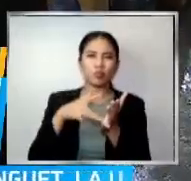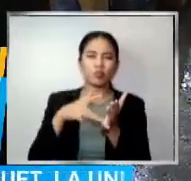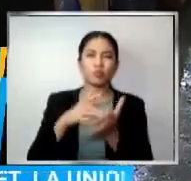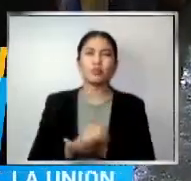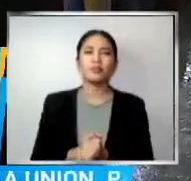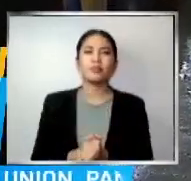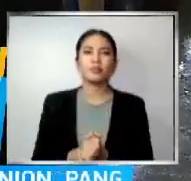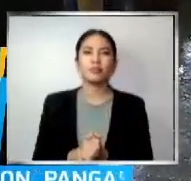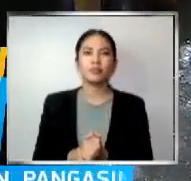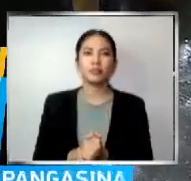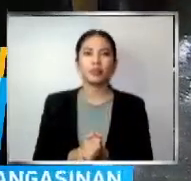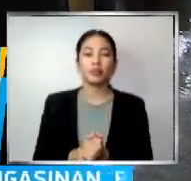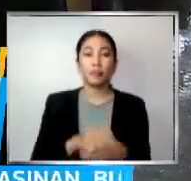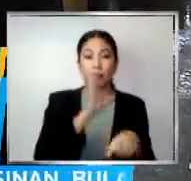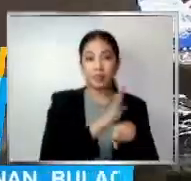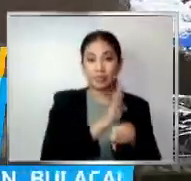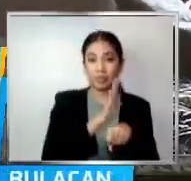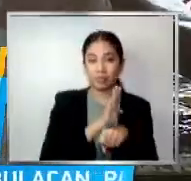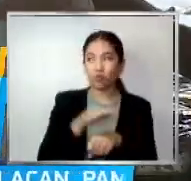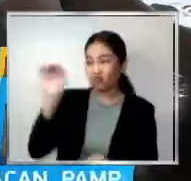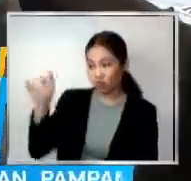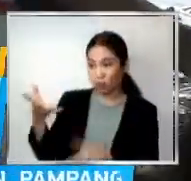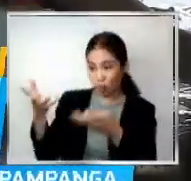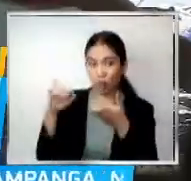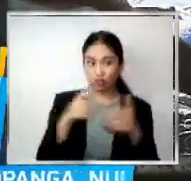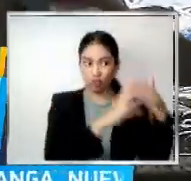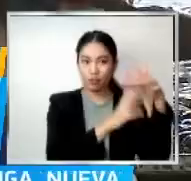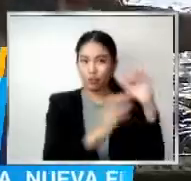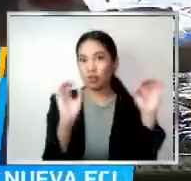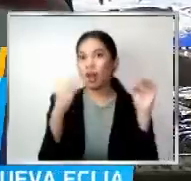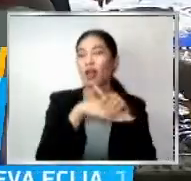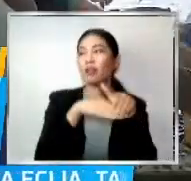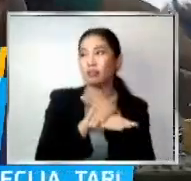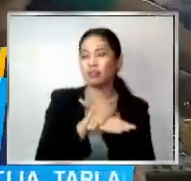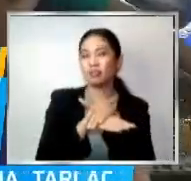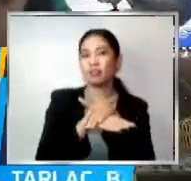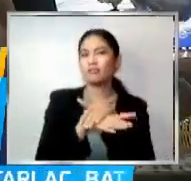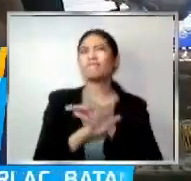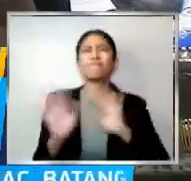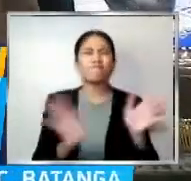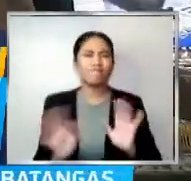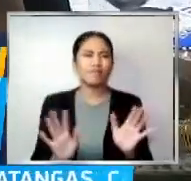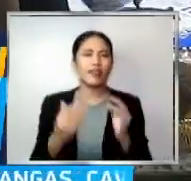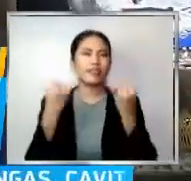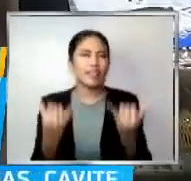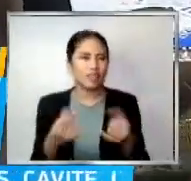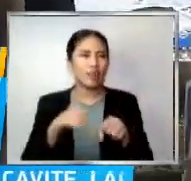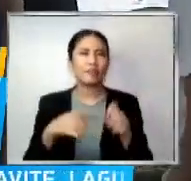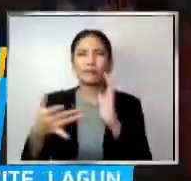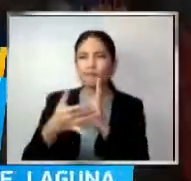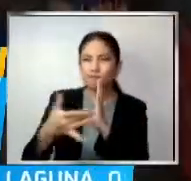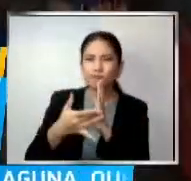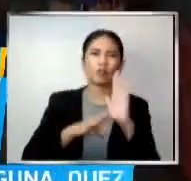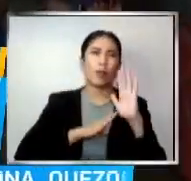kayo, wala mabibili mga consumer, ano kayo? Parang at this time when technology is so advanced,